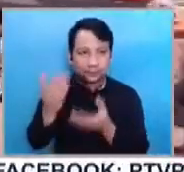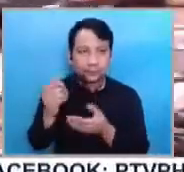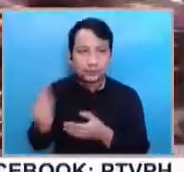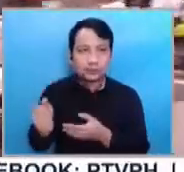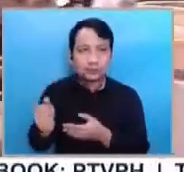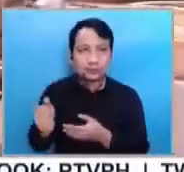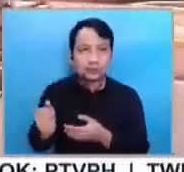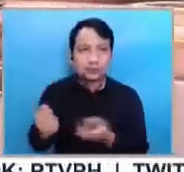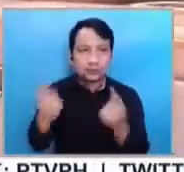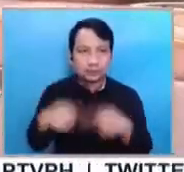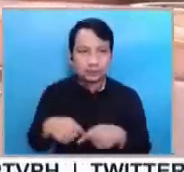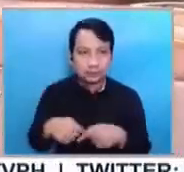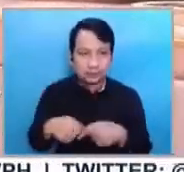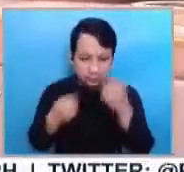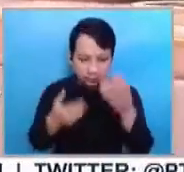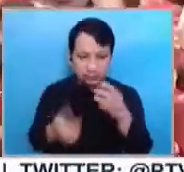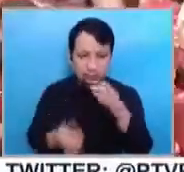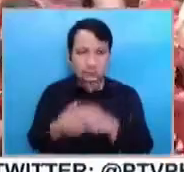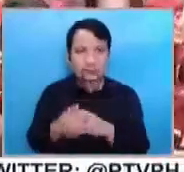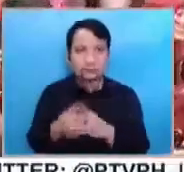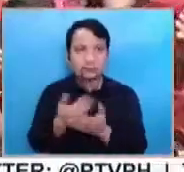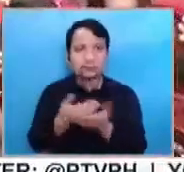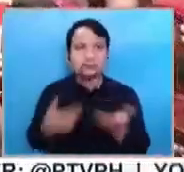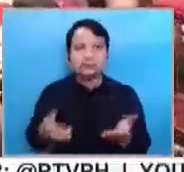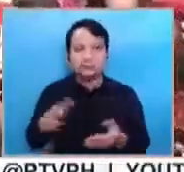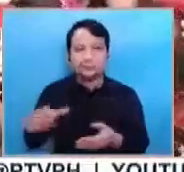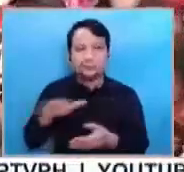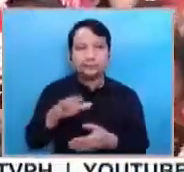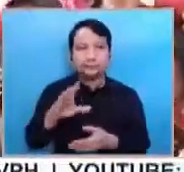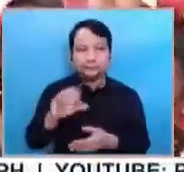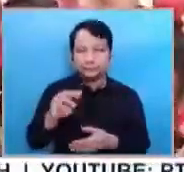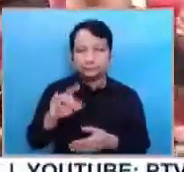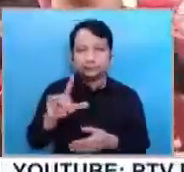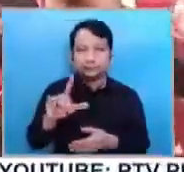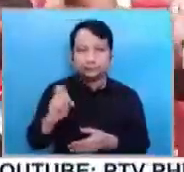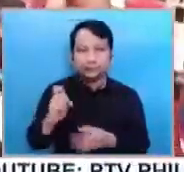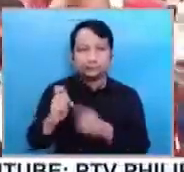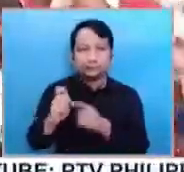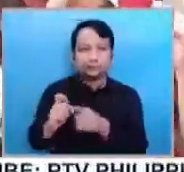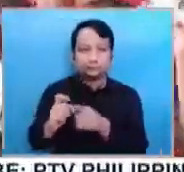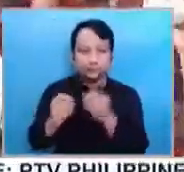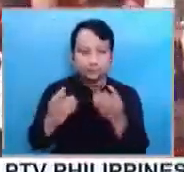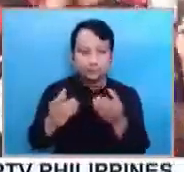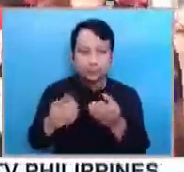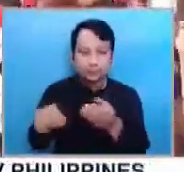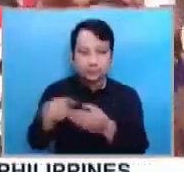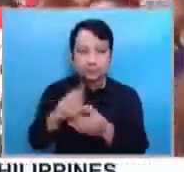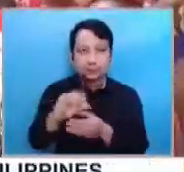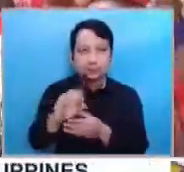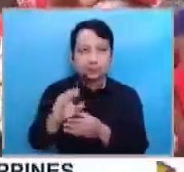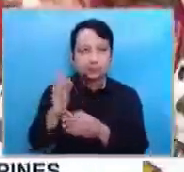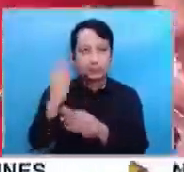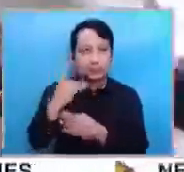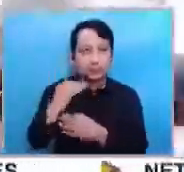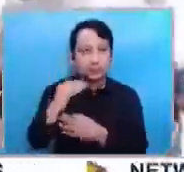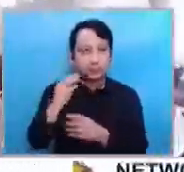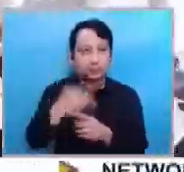lamang makapagpapalabas ng resolusyon ng Comelec para sa unang petisyon sa kanselasyon ng COC ni dating Senador